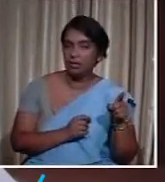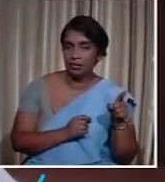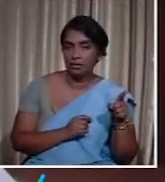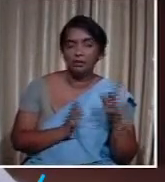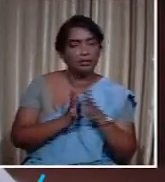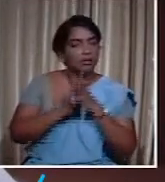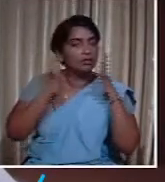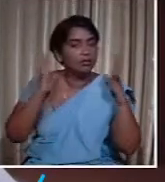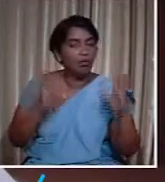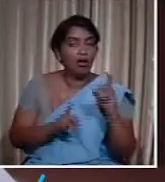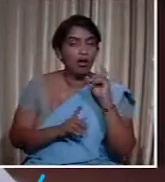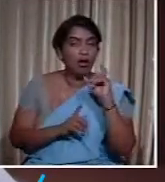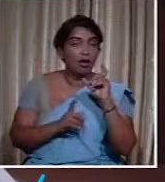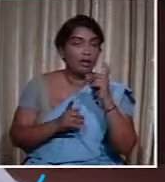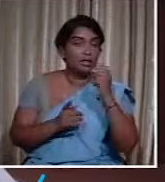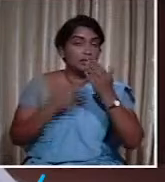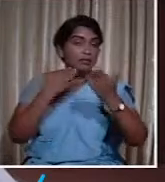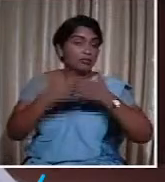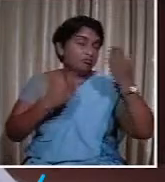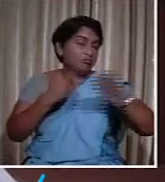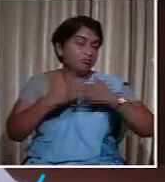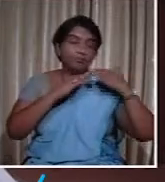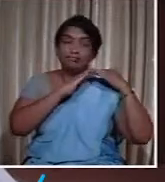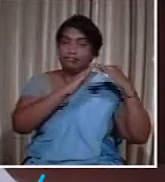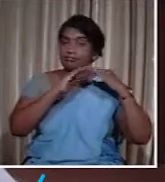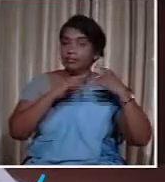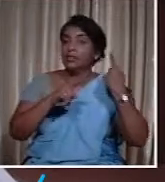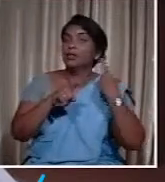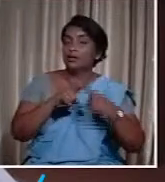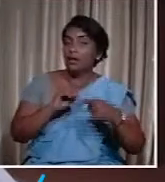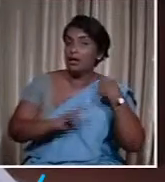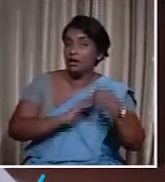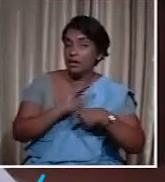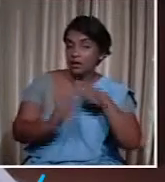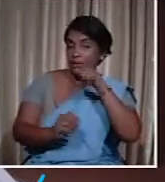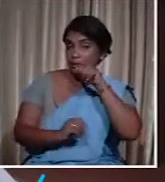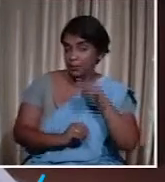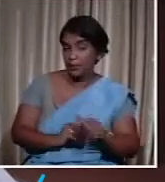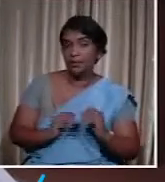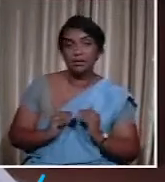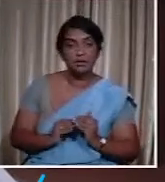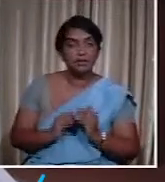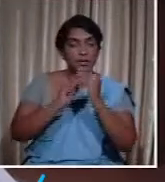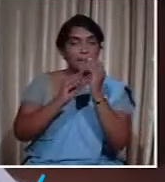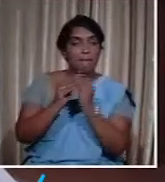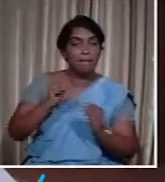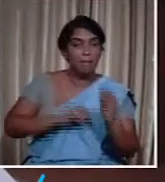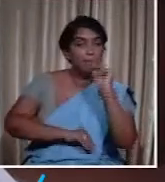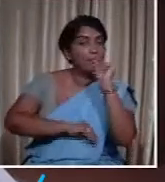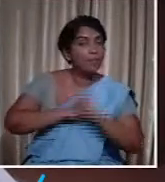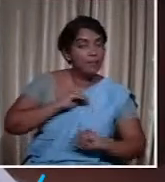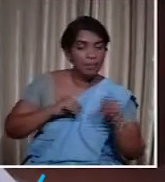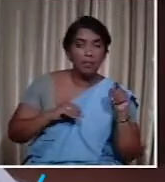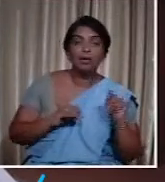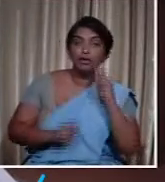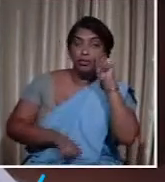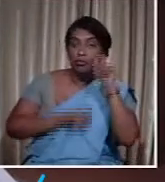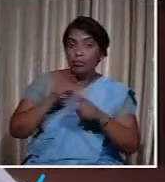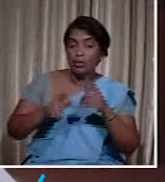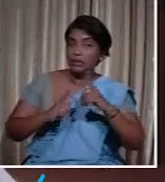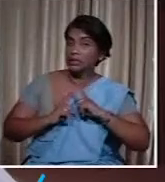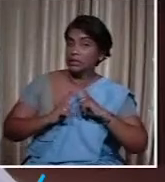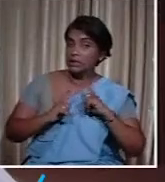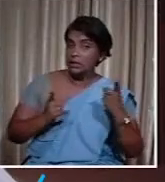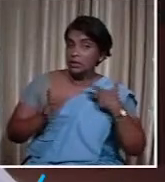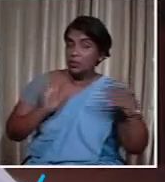විශාල කොන්ක්‍රීට් වනාන්තර ගොඩනැගුවා වෙනුවට රටේ සැබෑවින්ම සංවර්ධන උපාය මාර්ගයක් සහ ජනතාවගේ ජන ජීවිතයත්